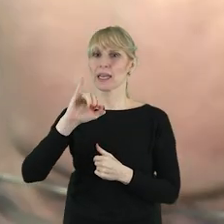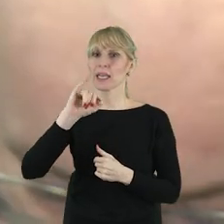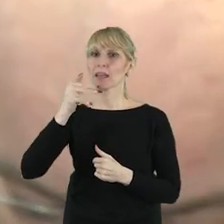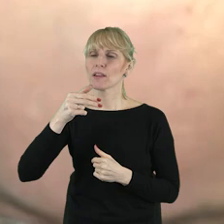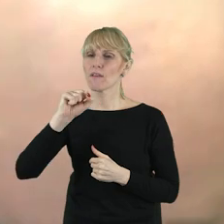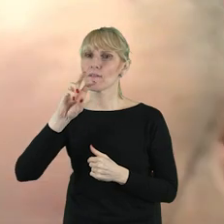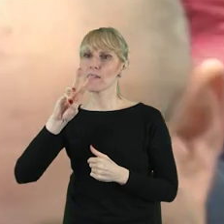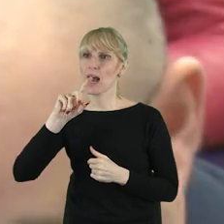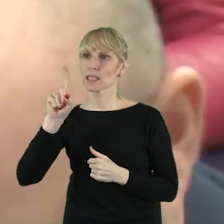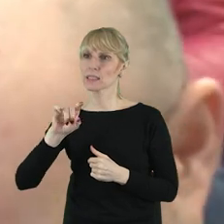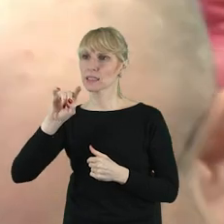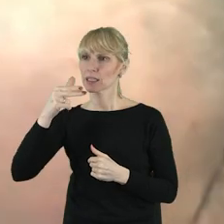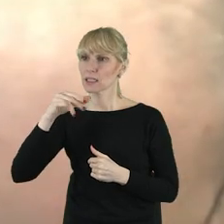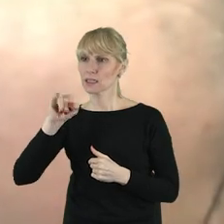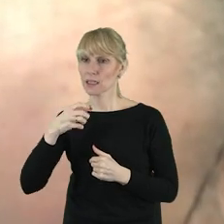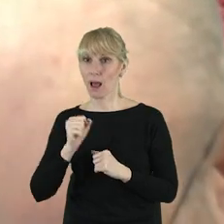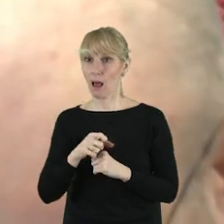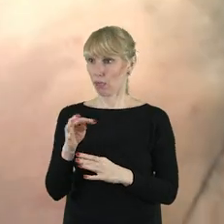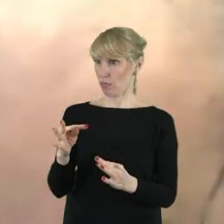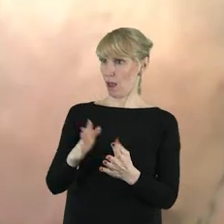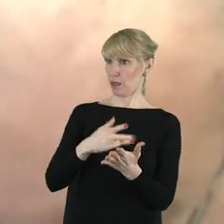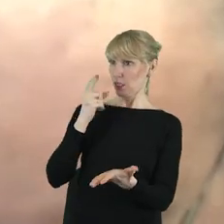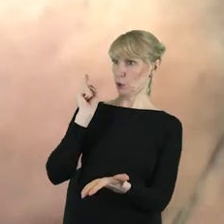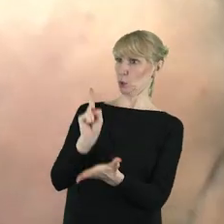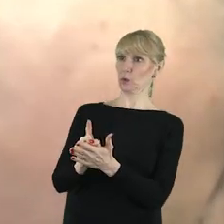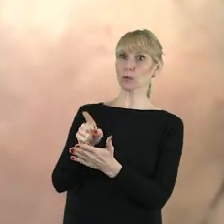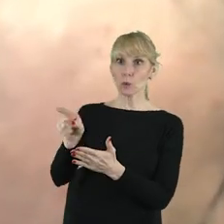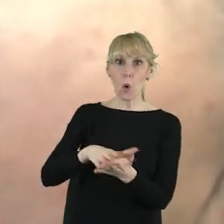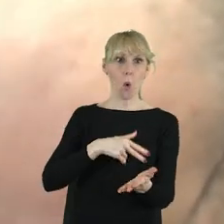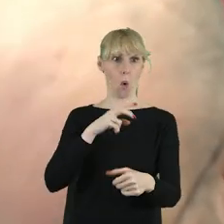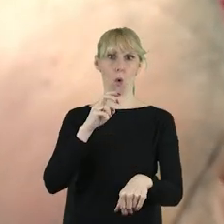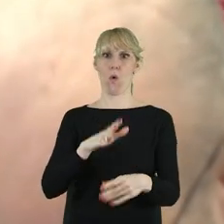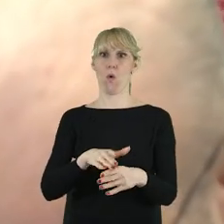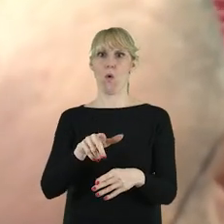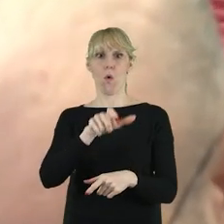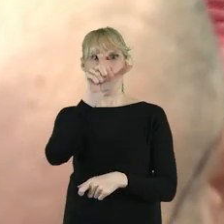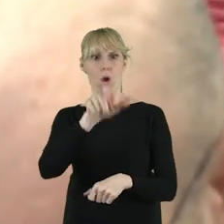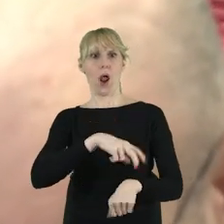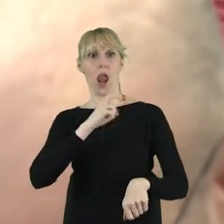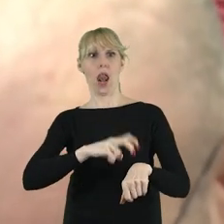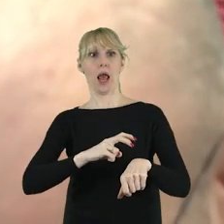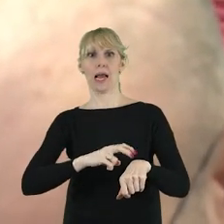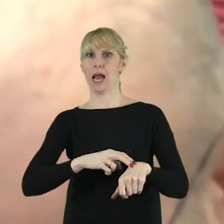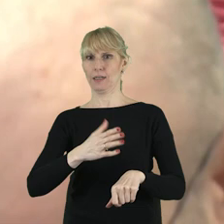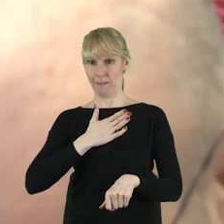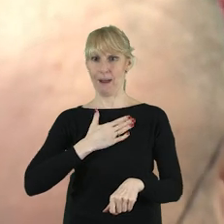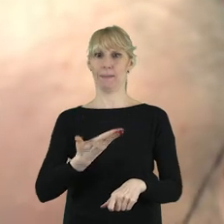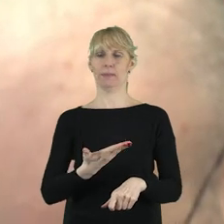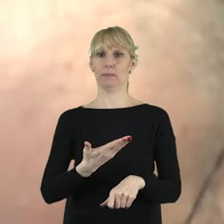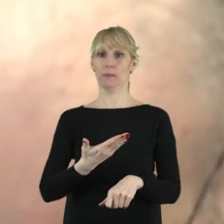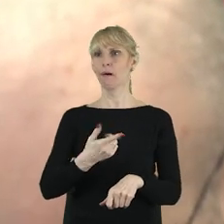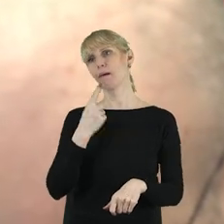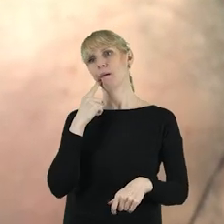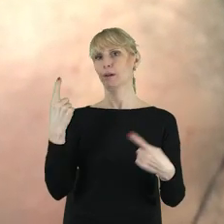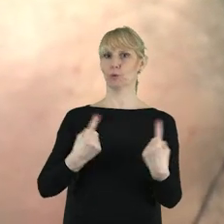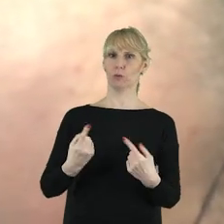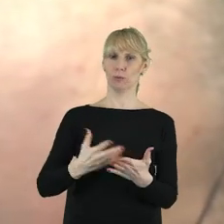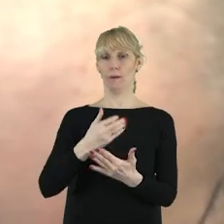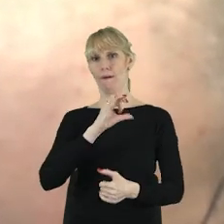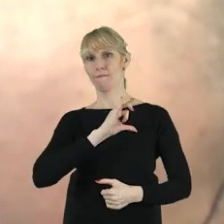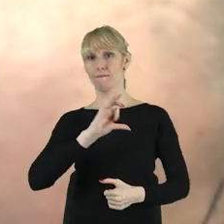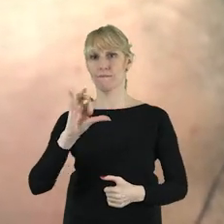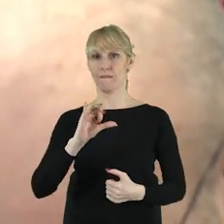Super, bo lekarzy nie ma. Mamy jednego lekarza. Fachowca, bardzo dobrze. Natomiast gdzie jest